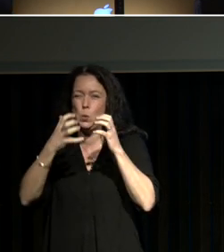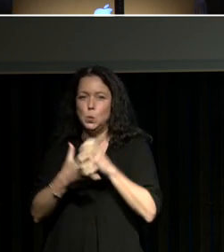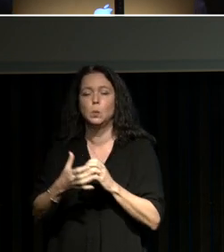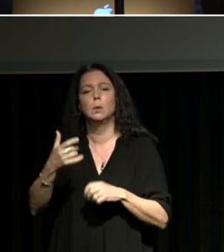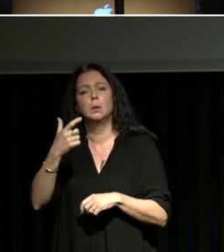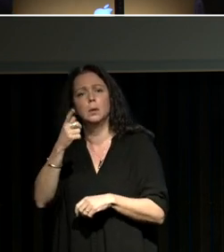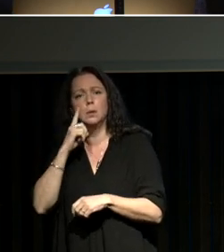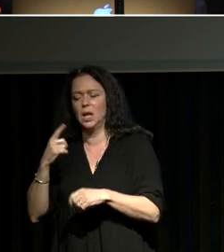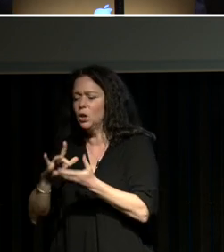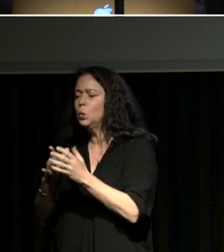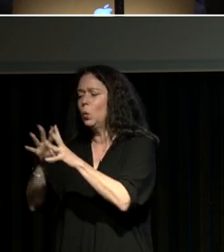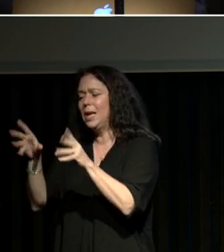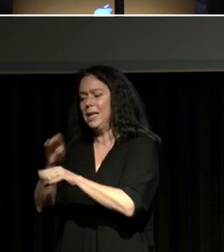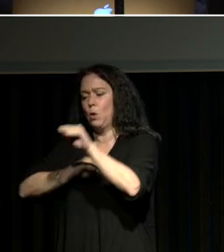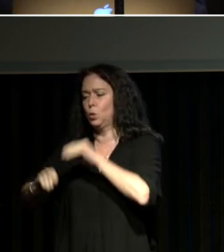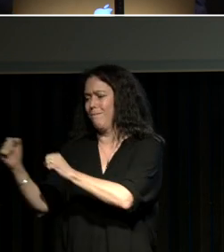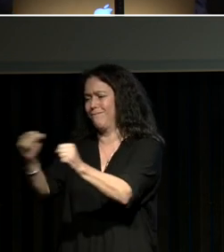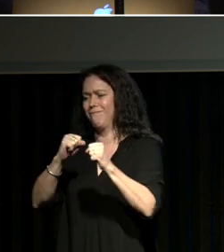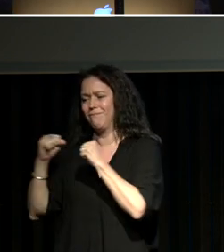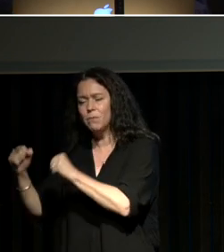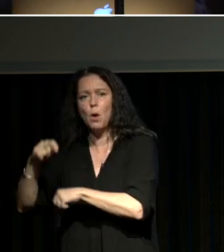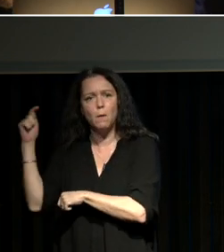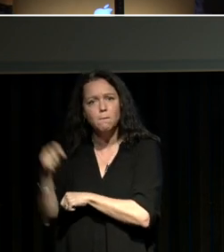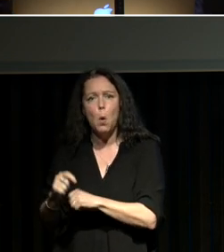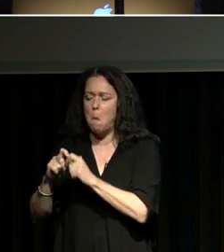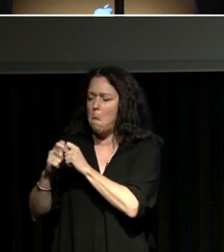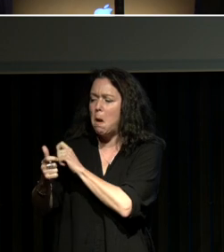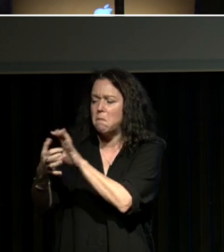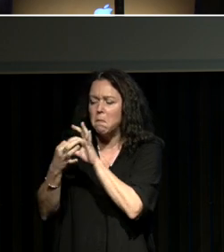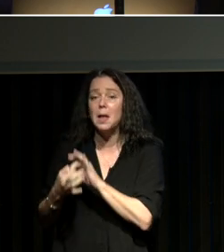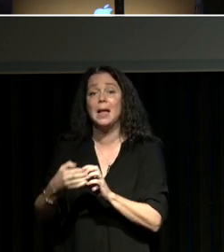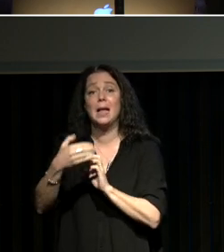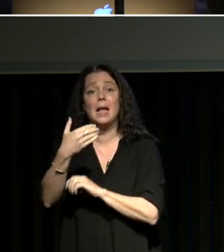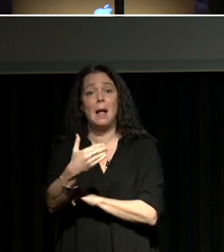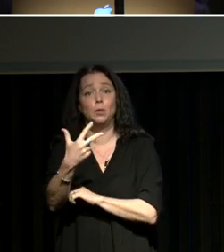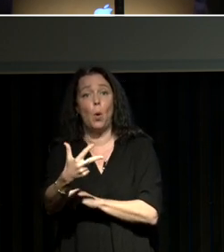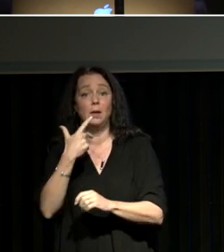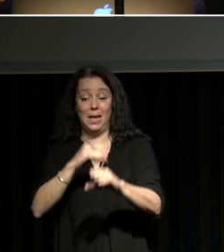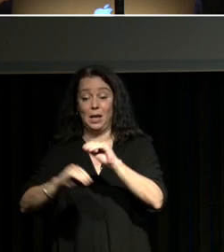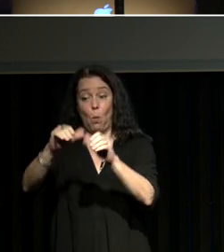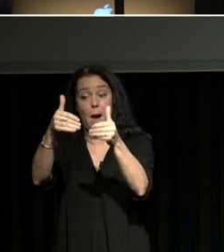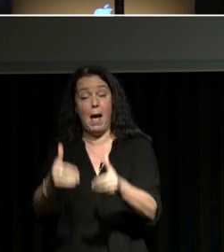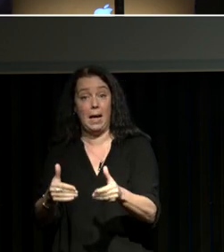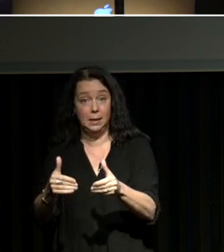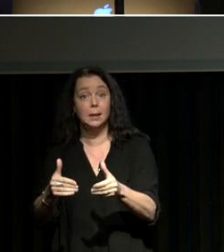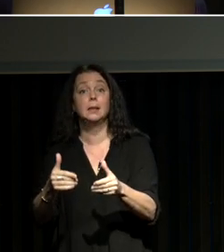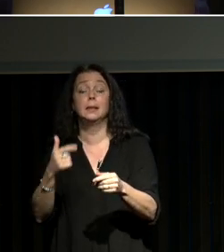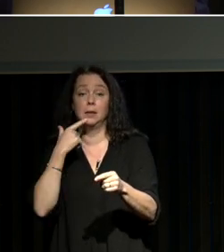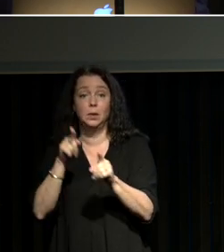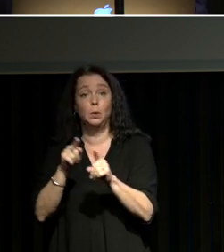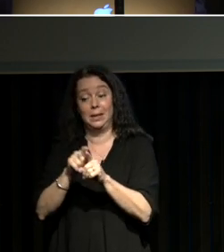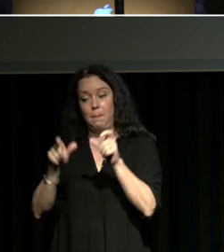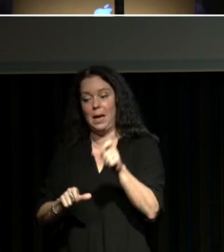de l'ensemble des équipes de soins pour que ça puisse fonctionner. Et comme le M3, c'est de l'arrêt de soins dans les services de réanimation, il faut l'unanimité des